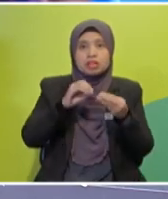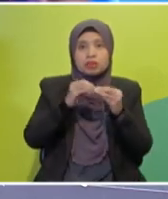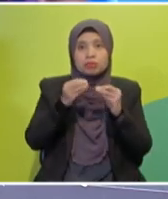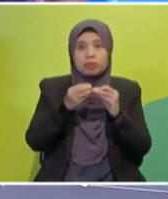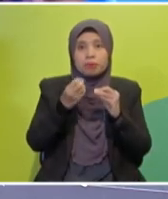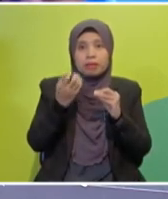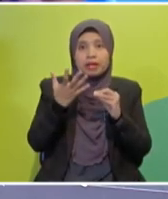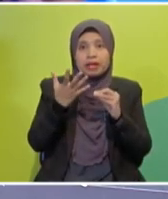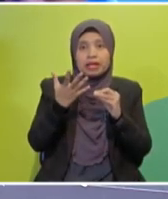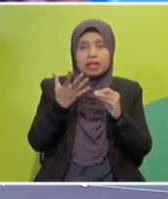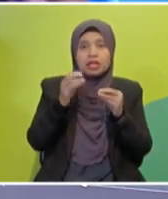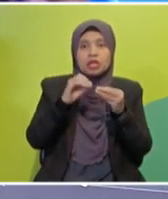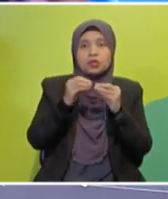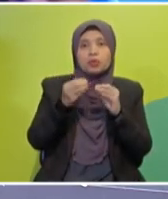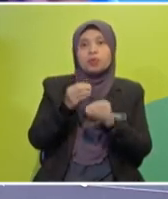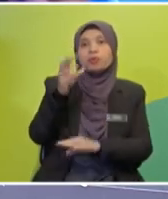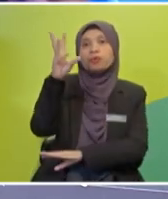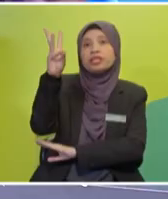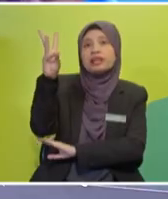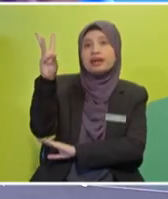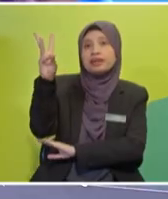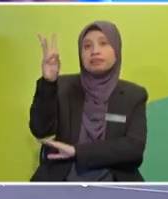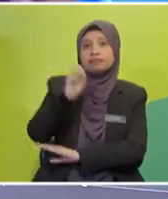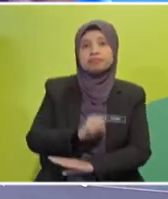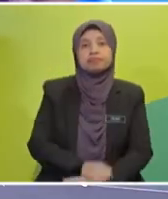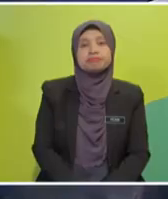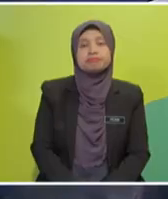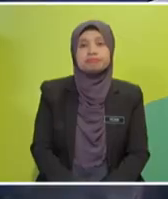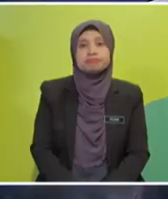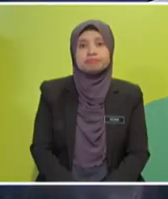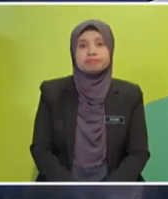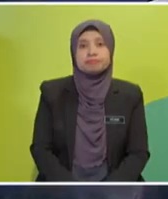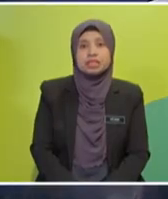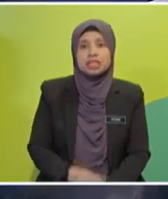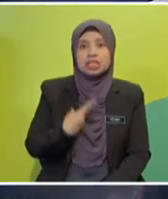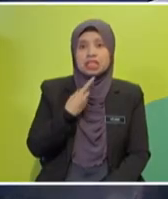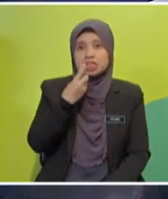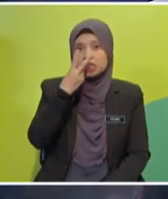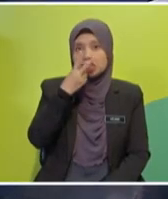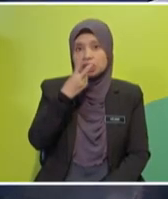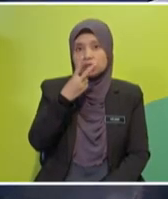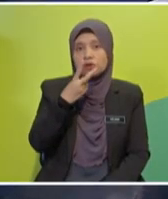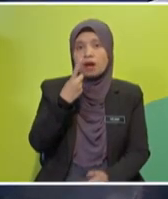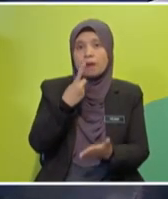Kita dapat nombor 6. Okey, nombor 6. Okey. Kita lihat